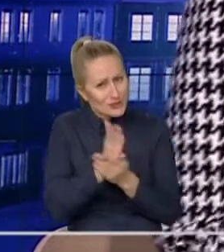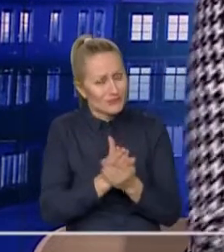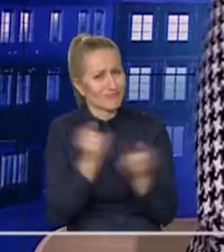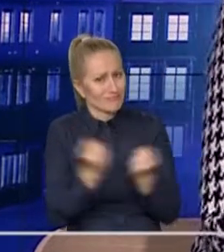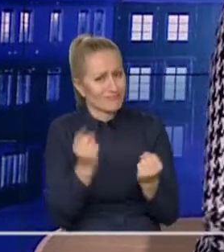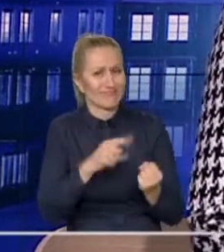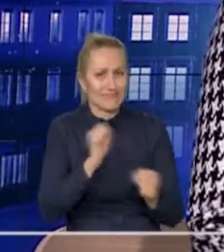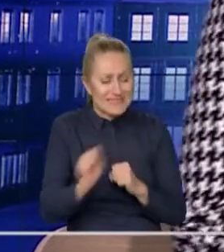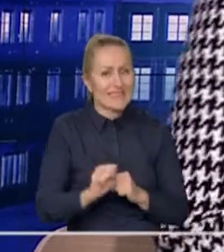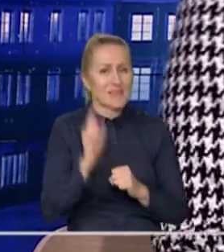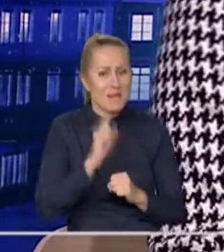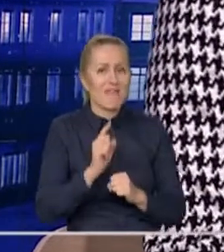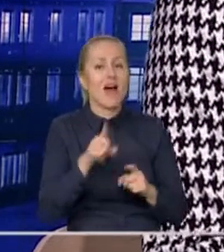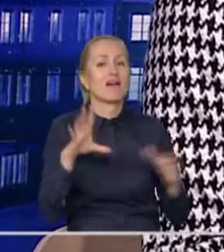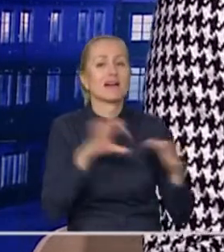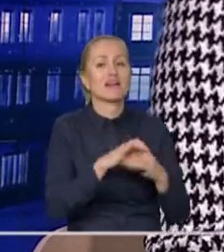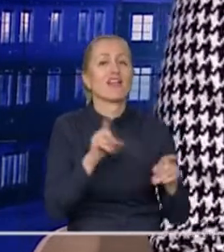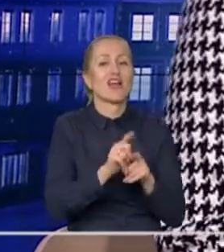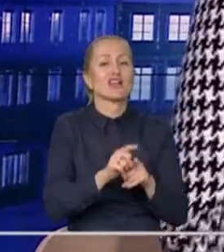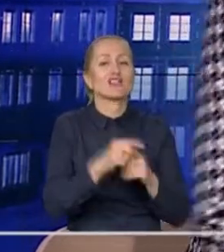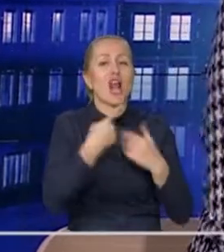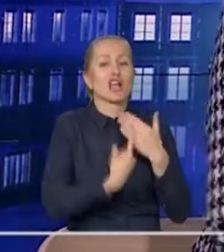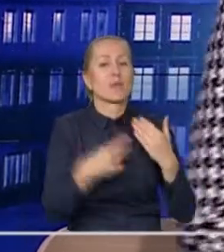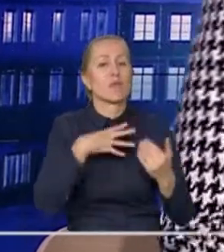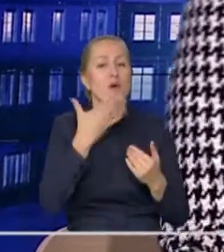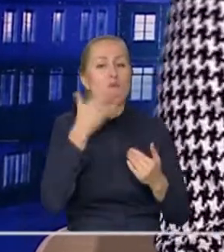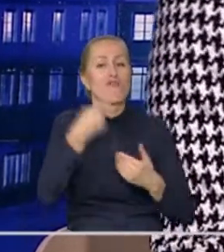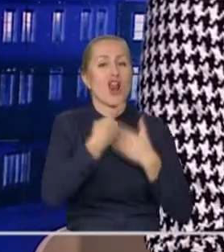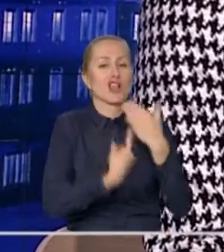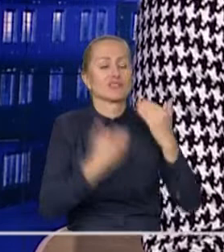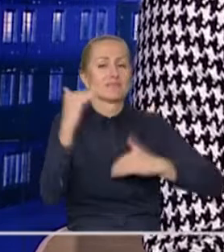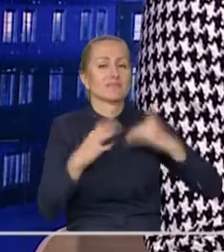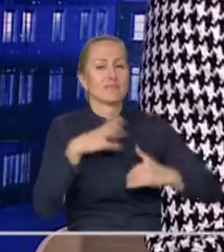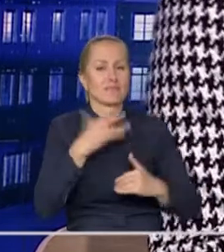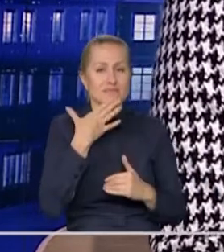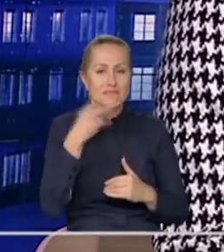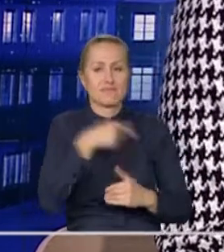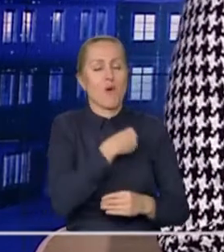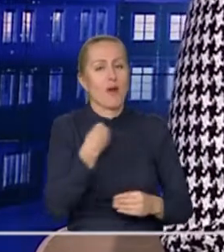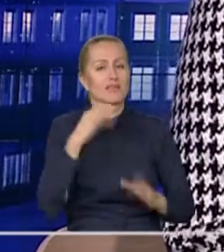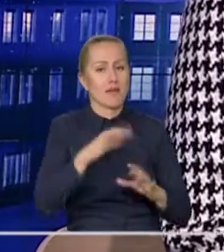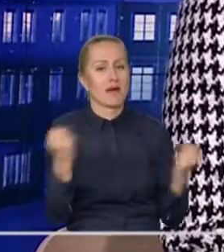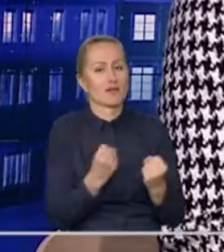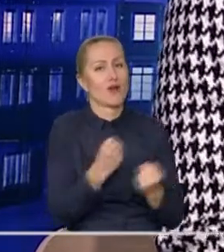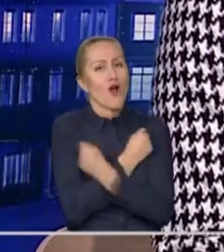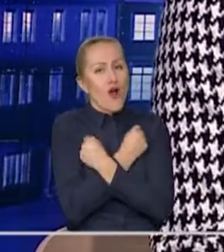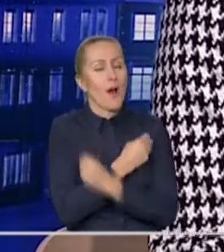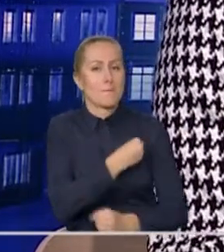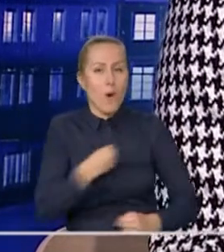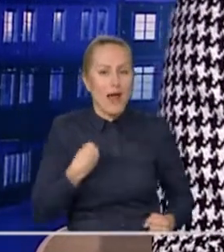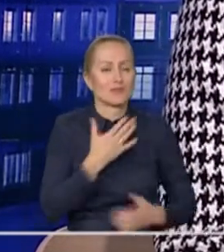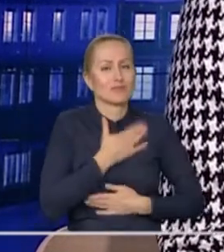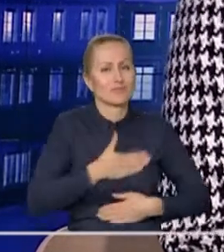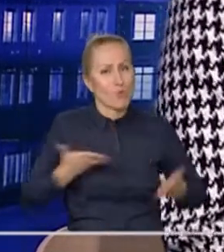akceptowane. Zresztą w odwołaniu do sondaży mówił również, że to sondaże wskazują na to, że Polacy kochają żołnierzy, kochają